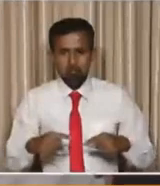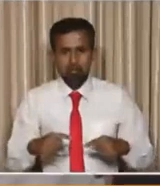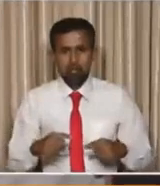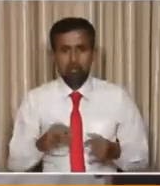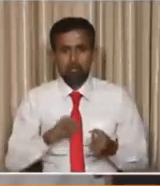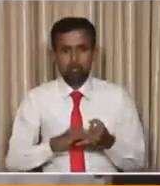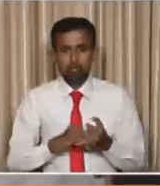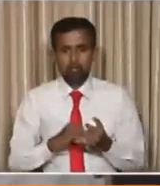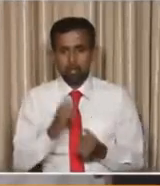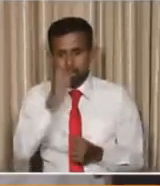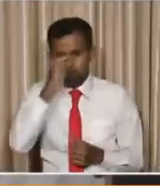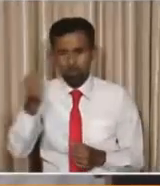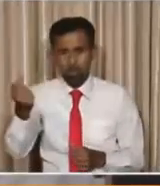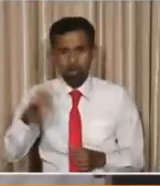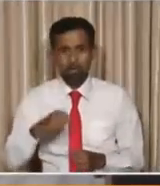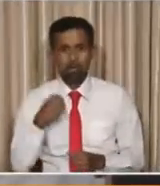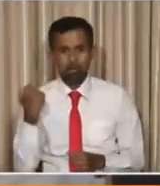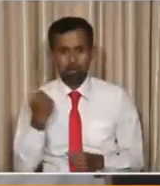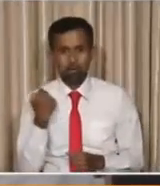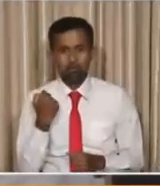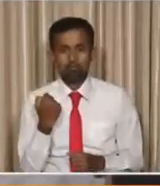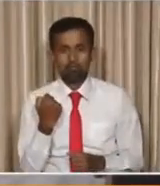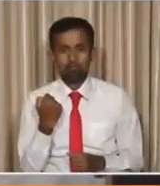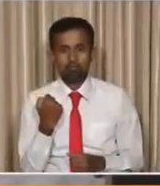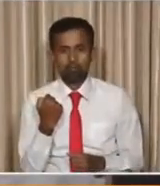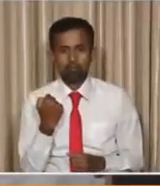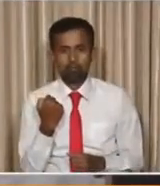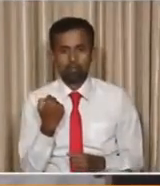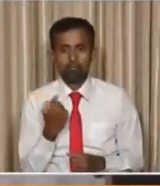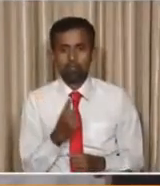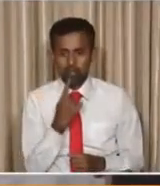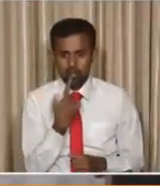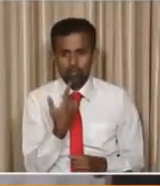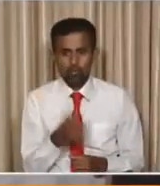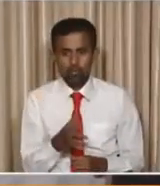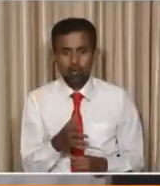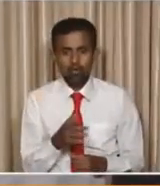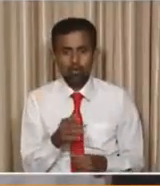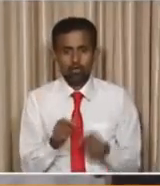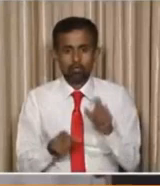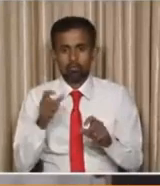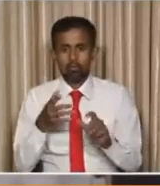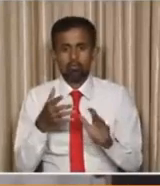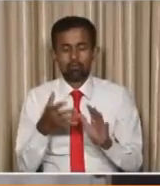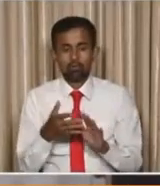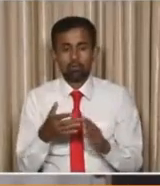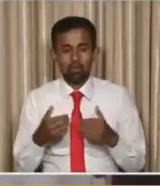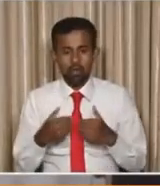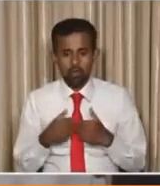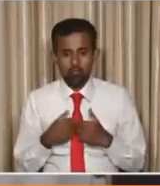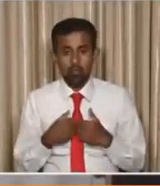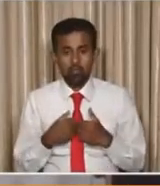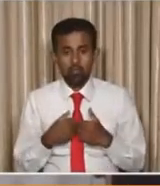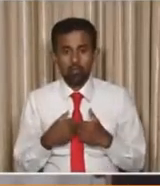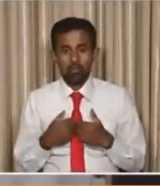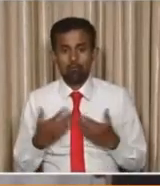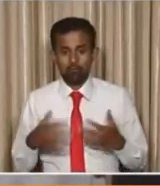සුමන්දෙන් මන්තුම ආවන්නේ රැස්වීම් වලට. එතන කිව්වන්නේ මේක මේ මිනිස්සු කටප ගන්න අපෙත් බලවේග මේව